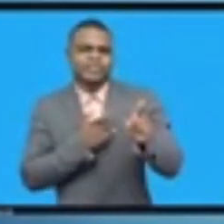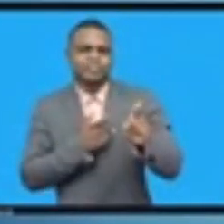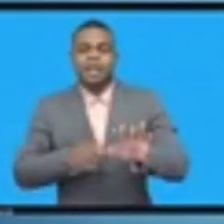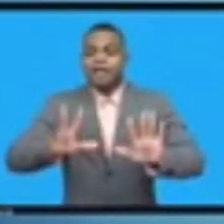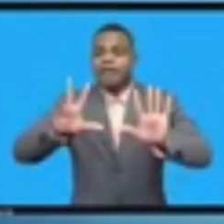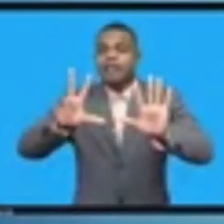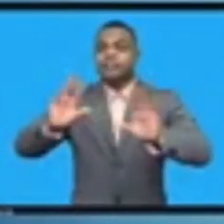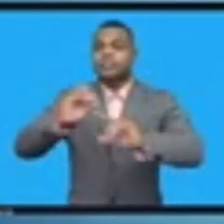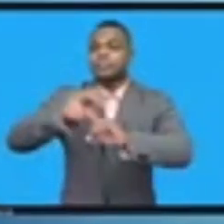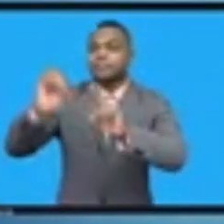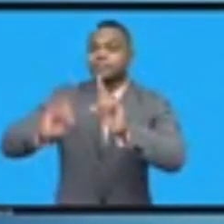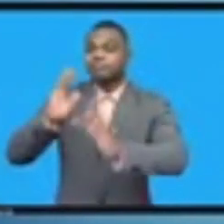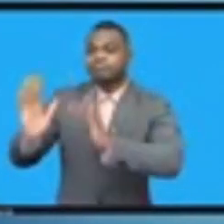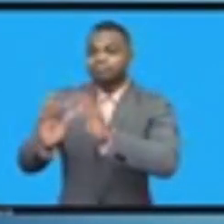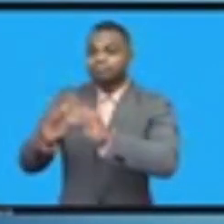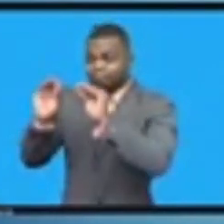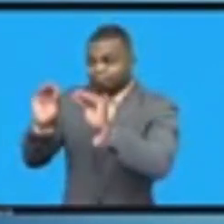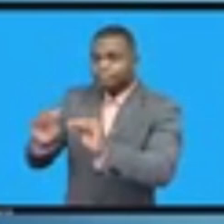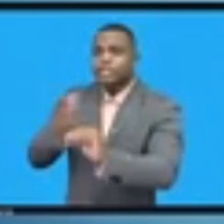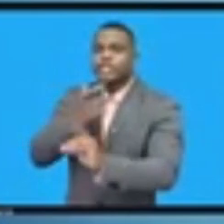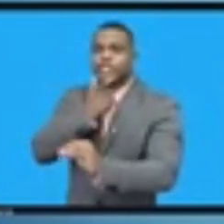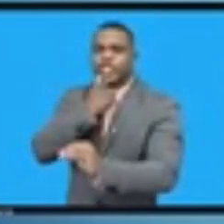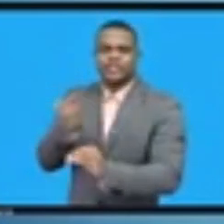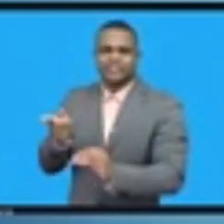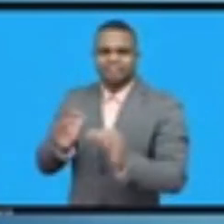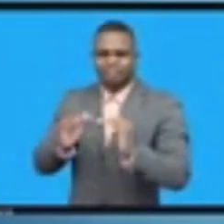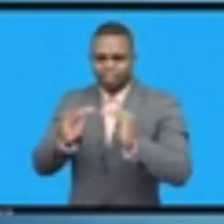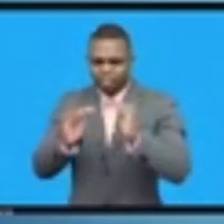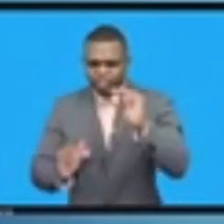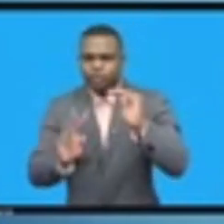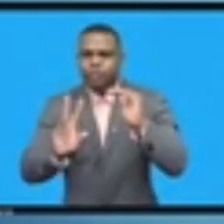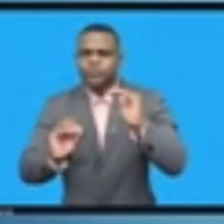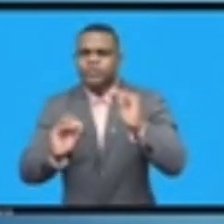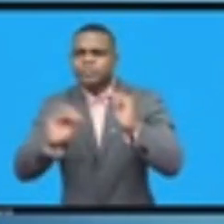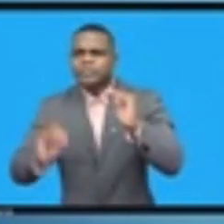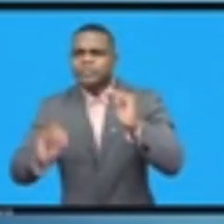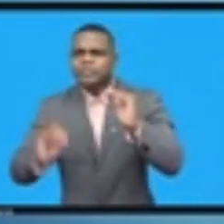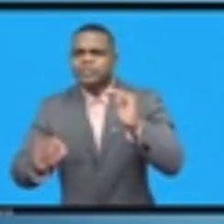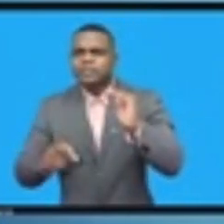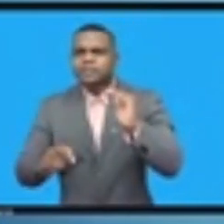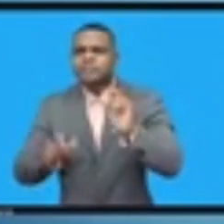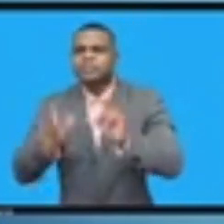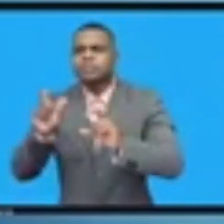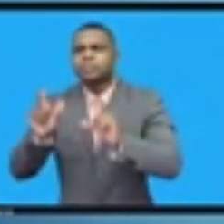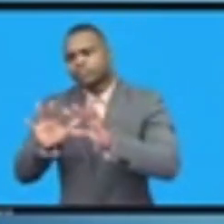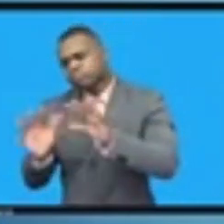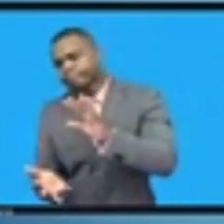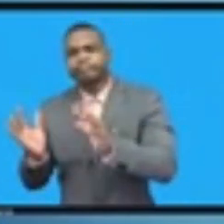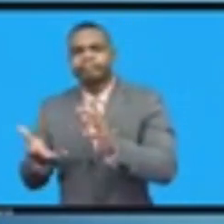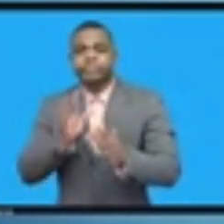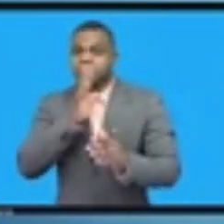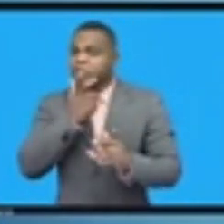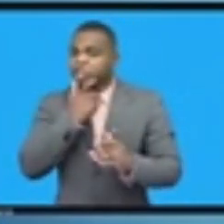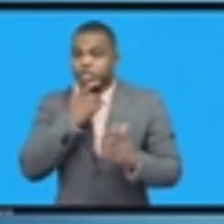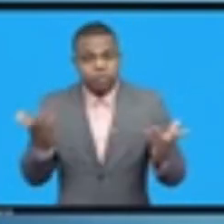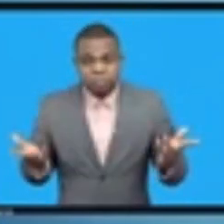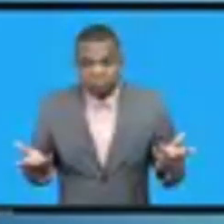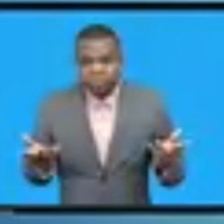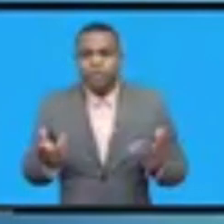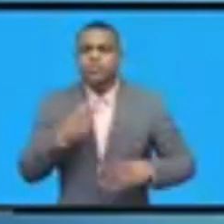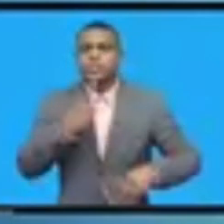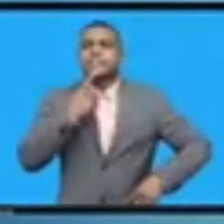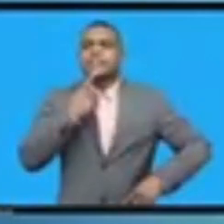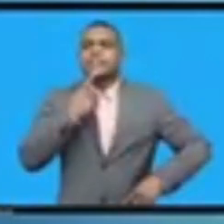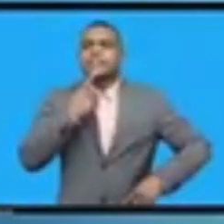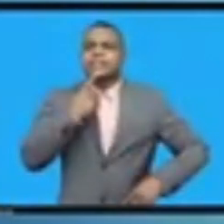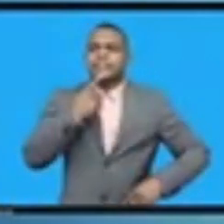文，这就让互联网的可及性，那如果不管你来自哪个国家，你用什